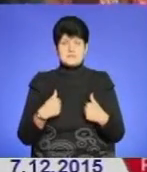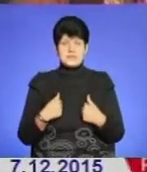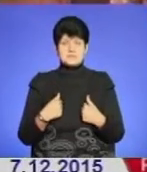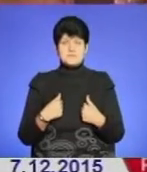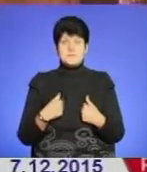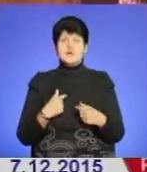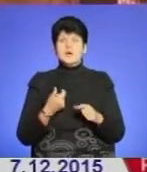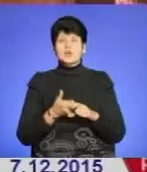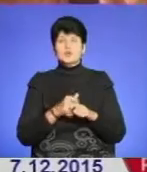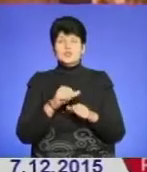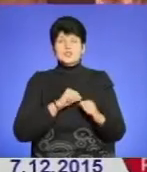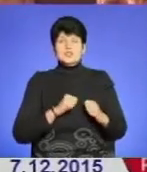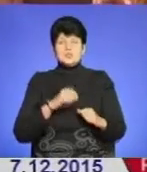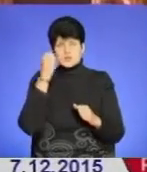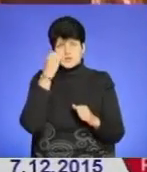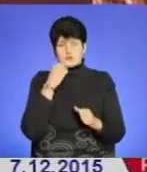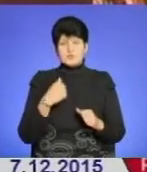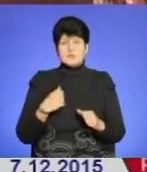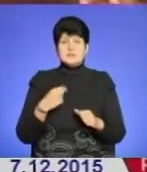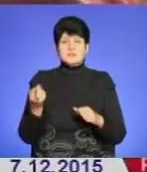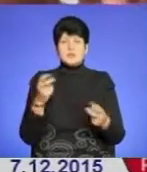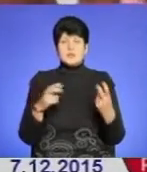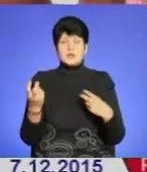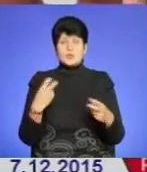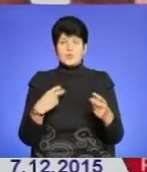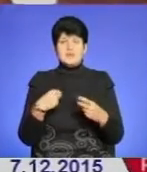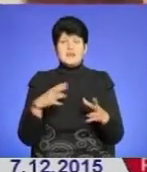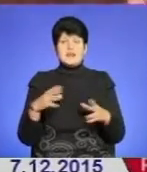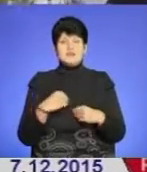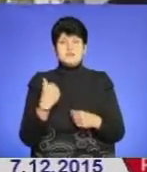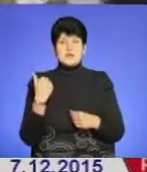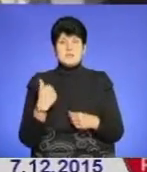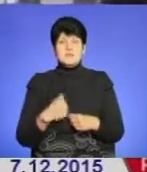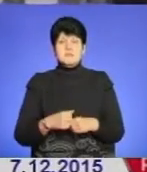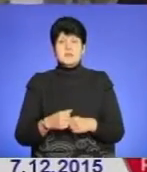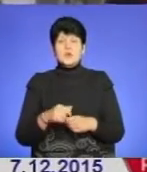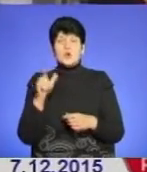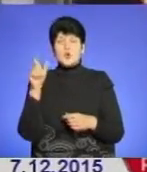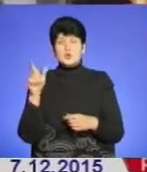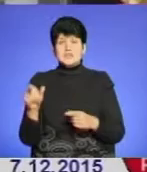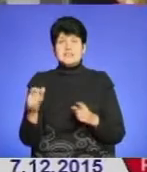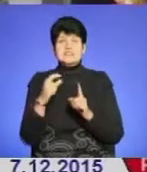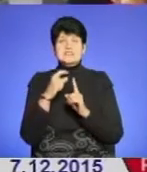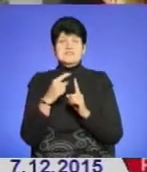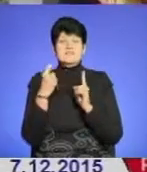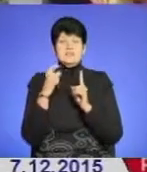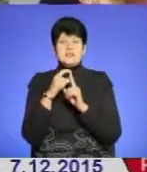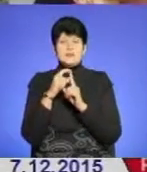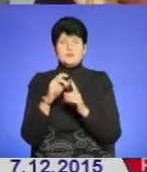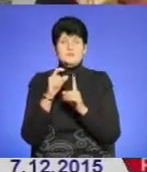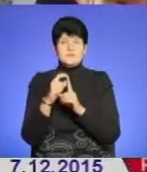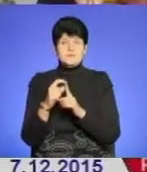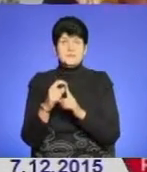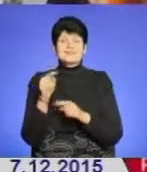Я дуже щиро дякую, що ви нас відвідуєте і ви з нами, а ми з вами. Людина з великої літери. Таких